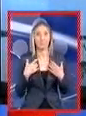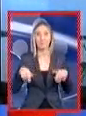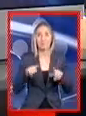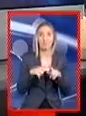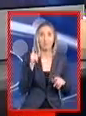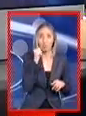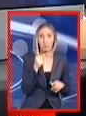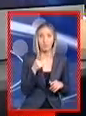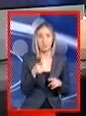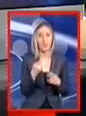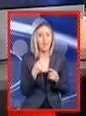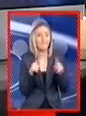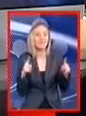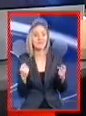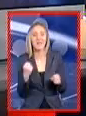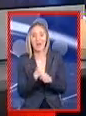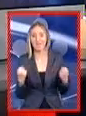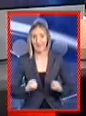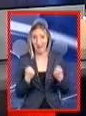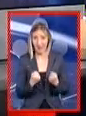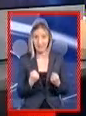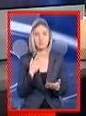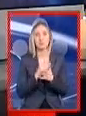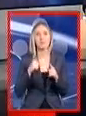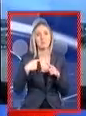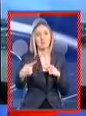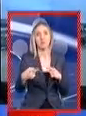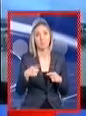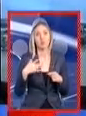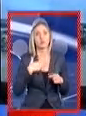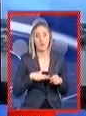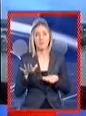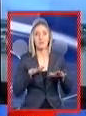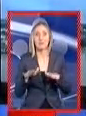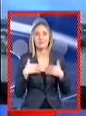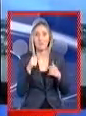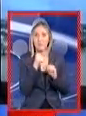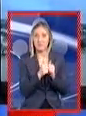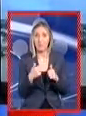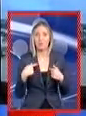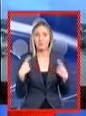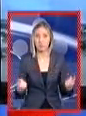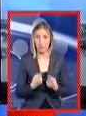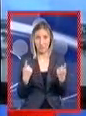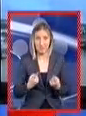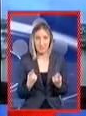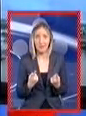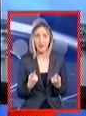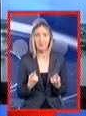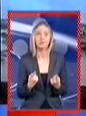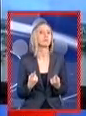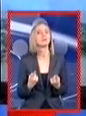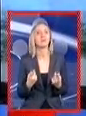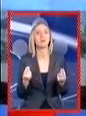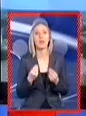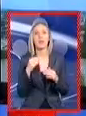neka vrsta radnih akcija ili nešto slično, tome će biti... To će biti želja Ministarstva omladine i sporta. Inicirat ćemo čak i neke zakonske okvire